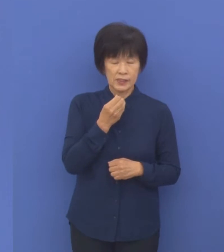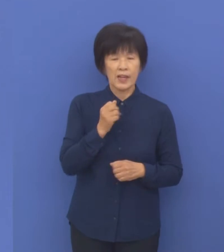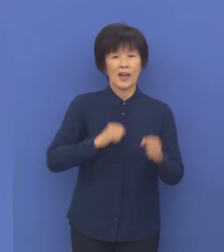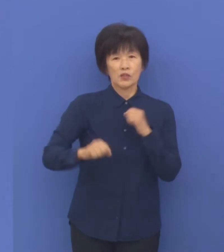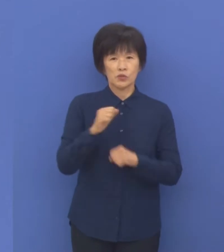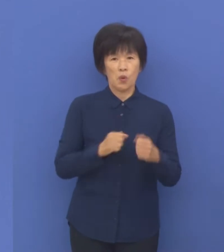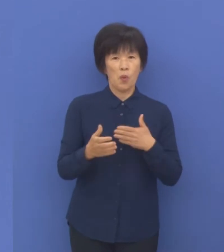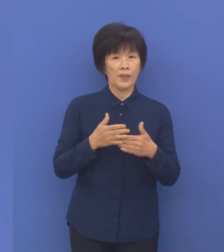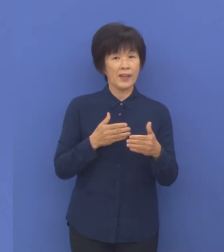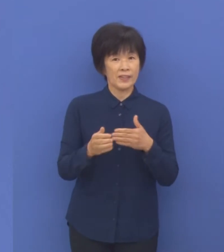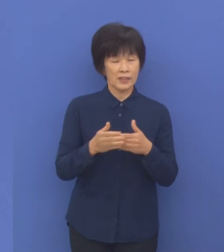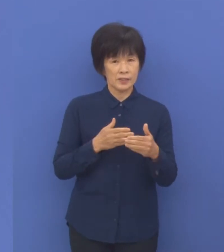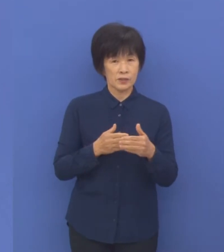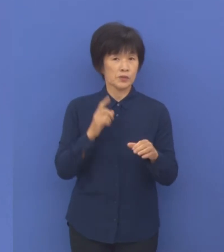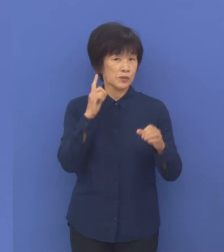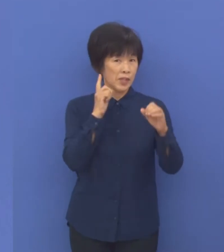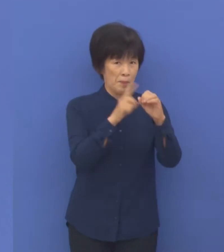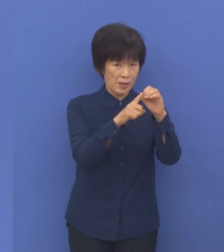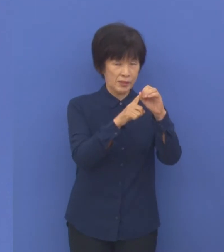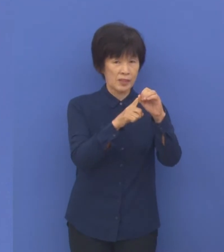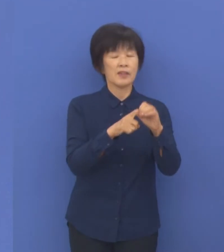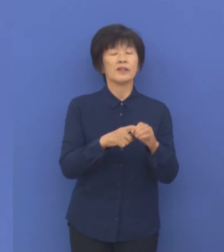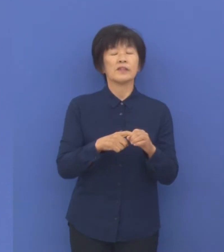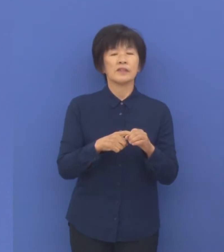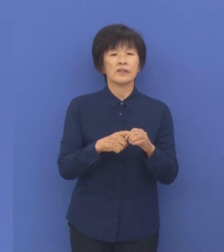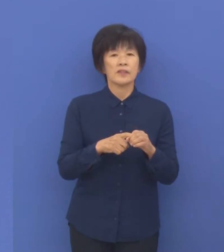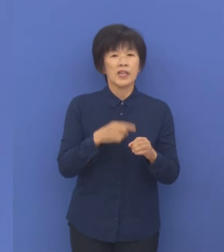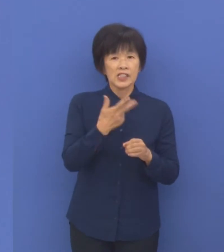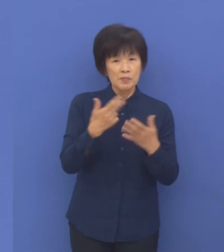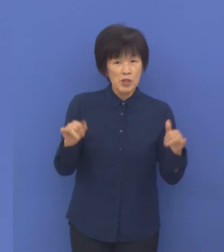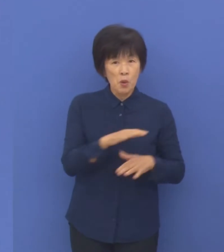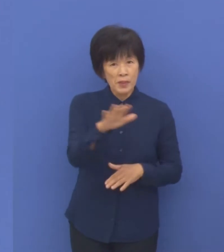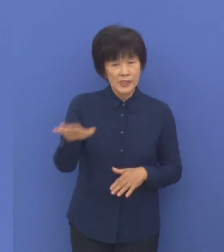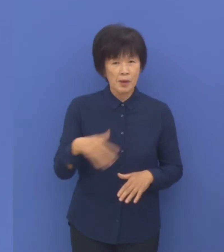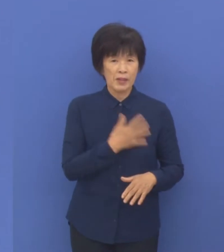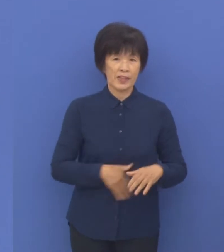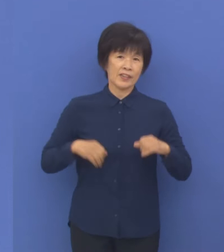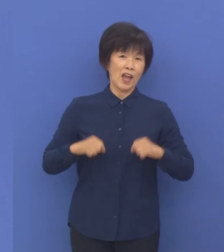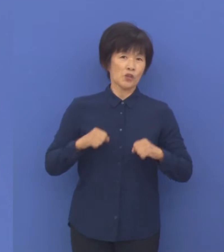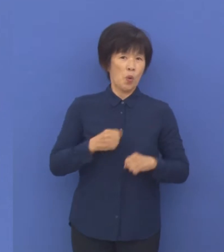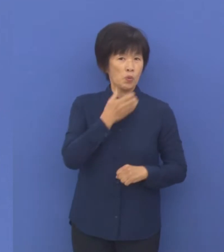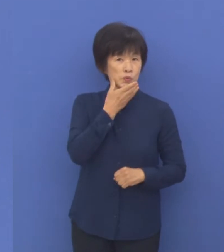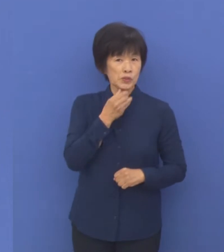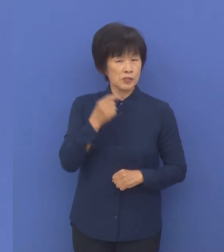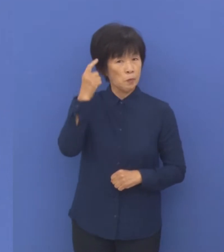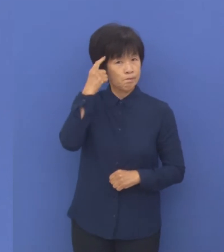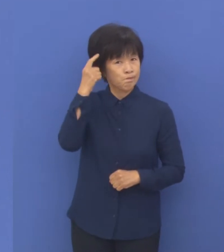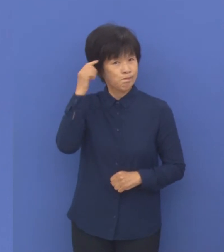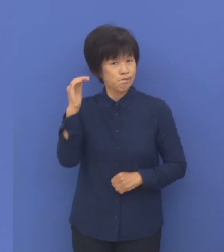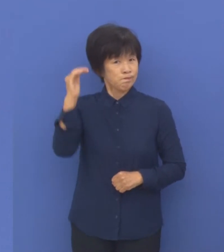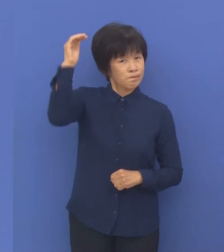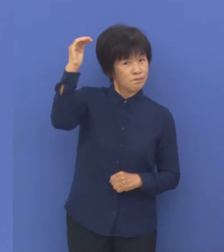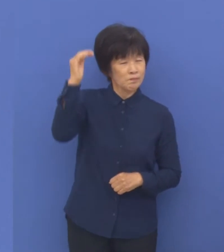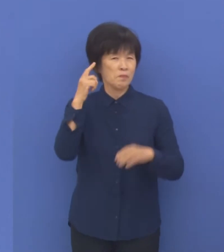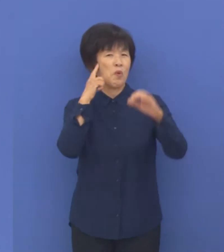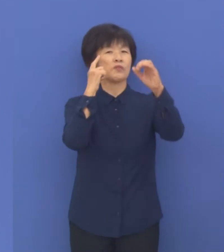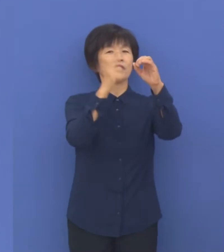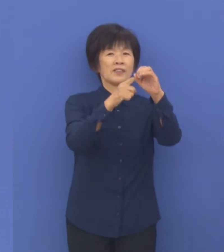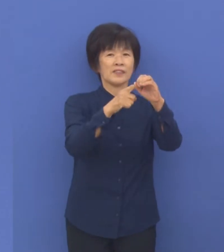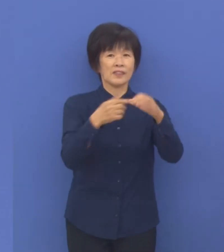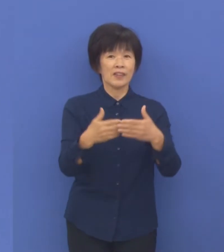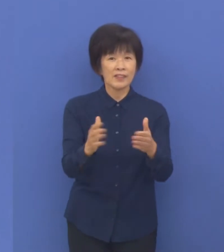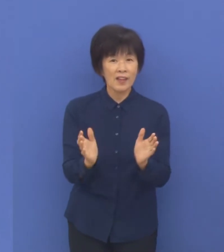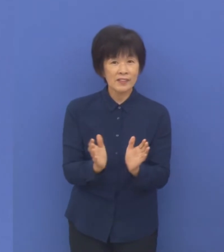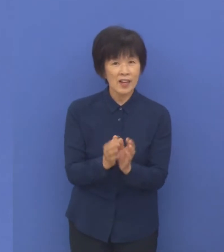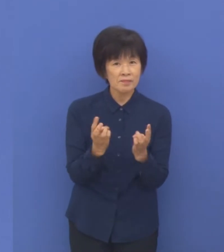し市民の皆さんに健康福祉の意識を高めてもらおうと開催するもので47